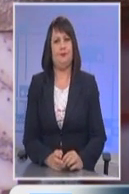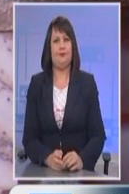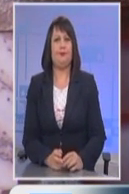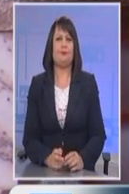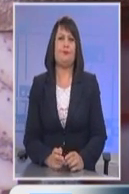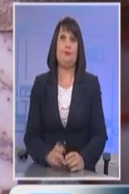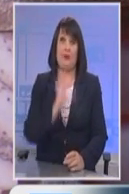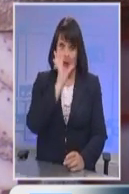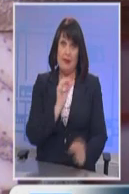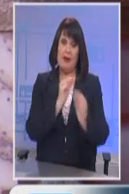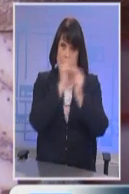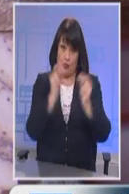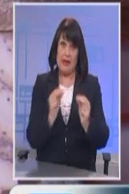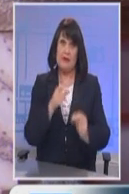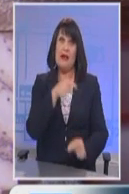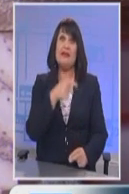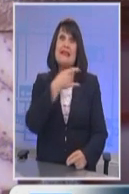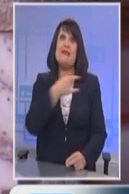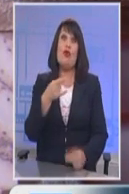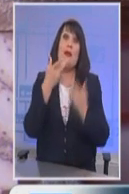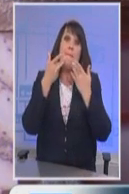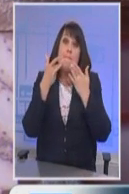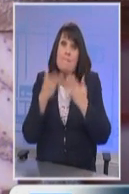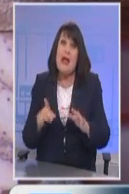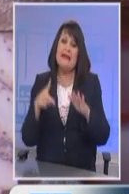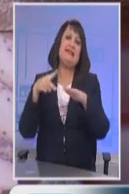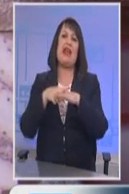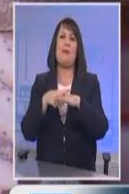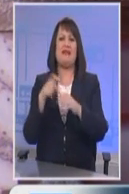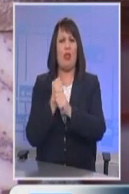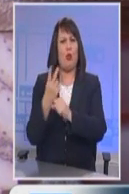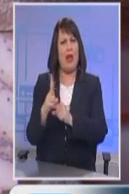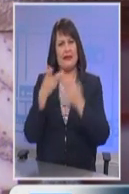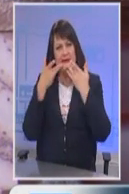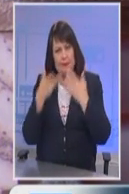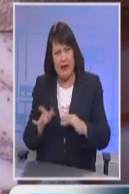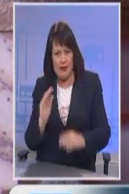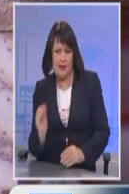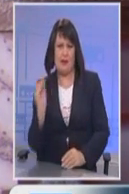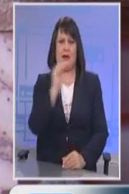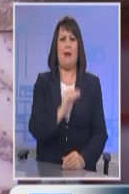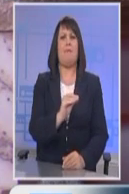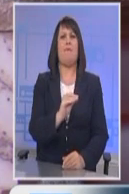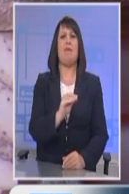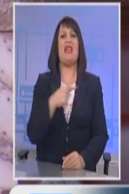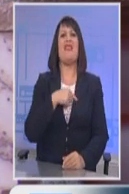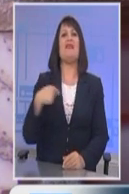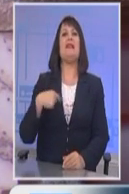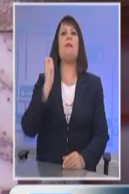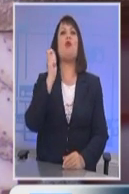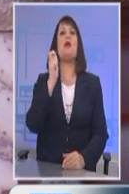η συγκεκριμένη κυρία παραιτήθηκε από την τράπεζα στην οποία δούλευε για να καταλάβει τη θέση του Διευθυντή Πολιτικού